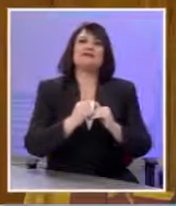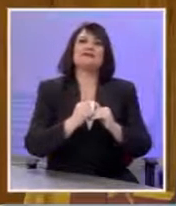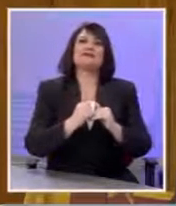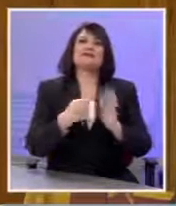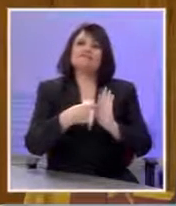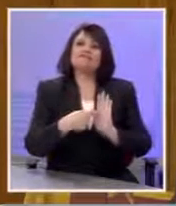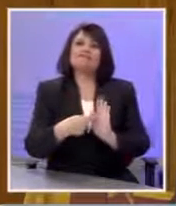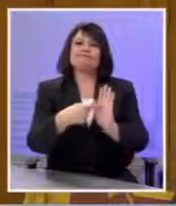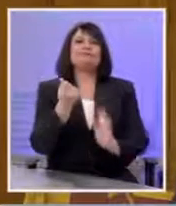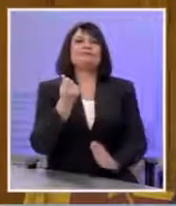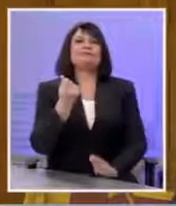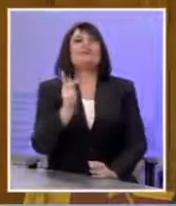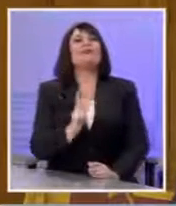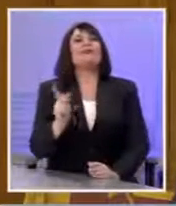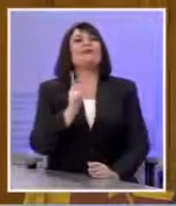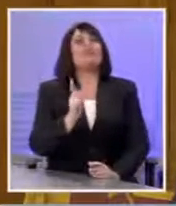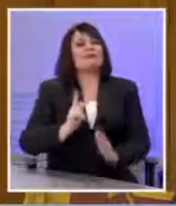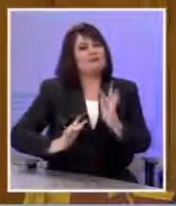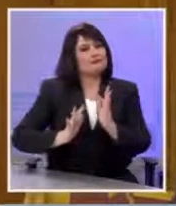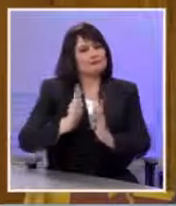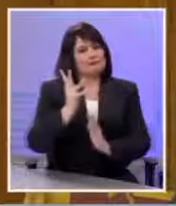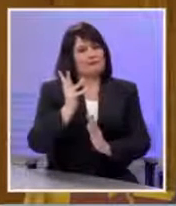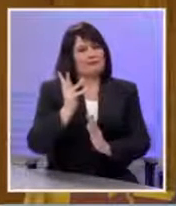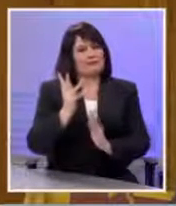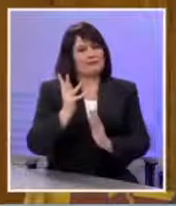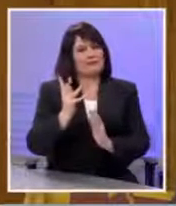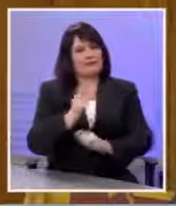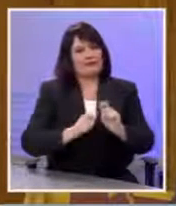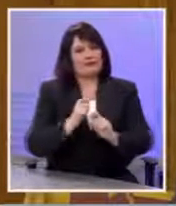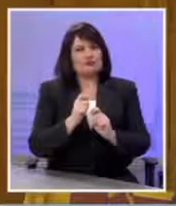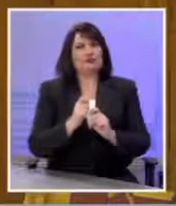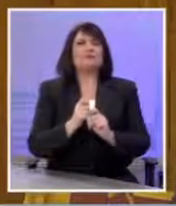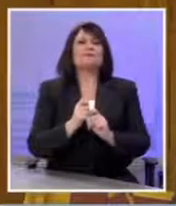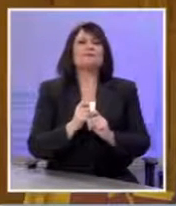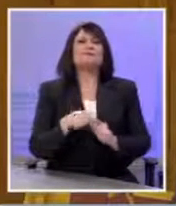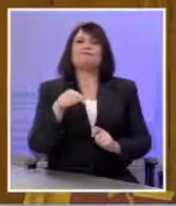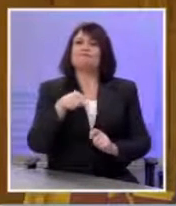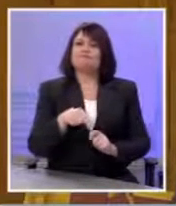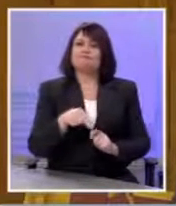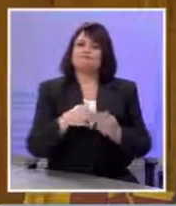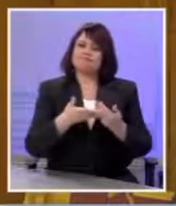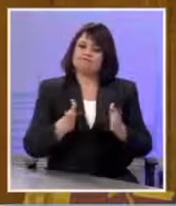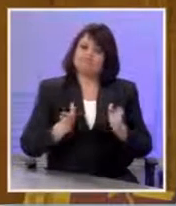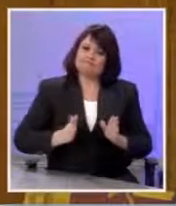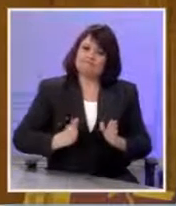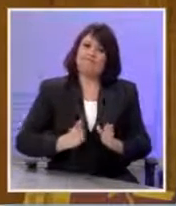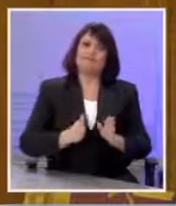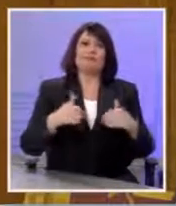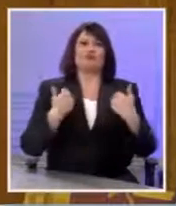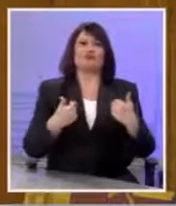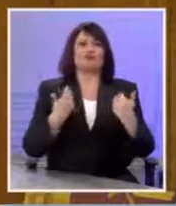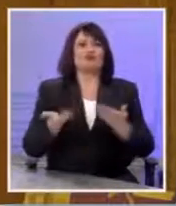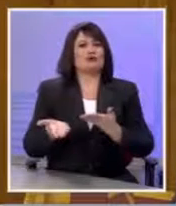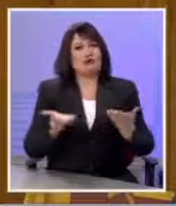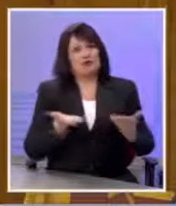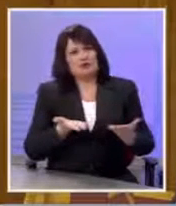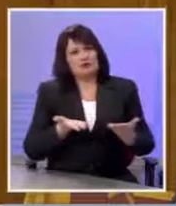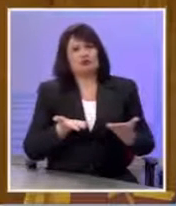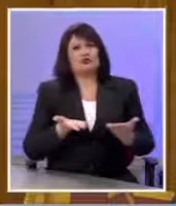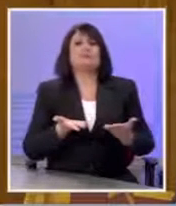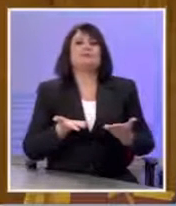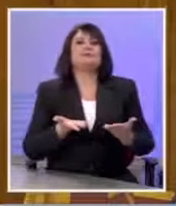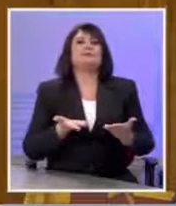υπόδειγμα οικονομικής και κοινωνικής ανάπτυξης το οποίο θα ανοίγει το δρόμο για τη νέα γενιά και